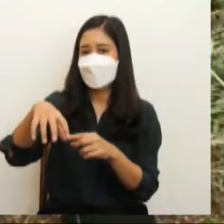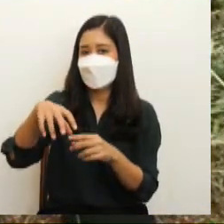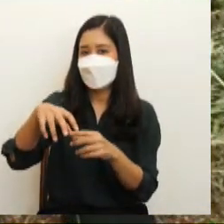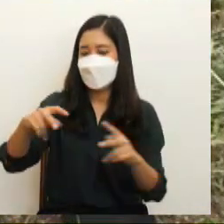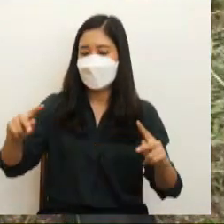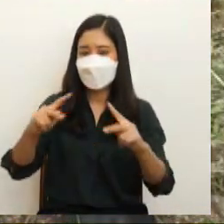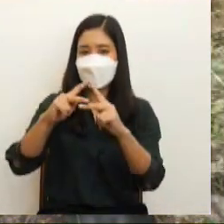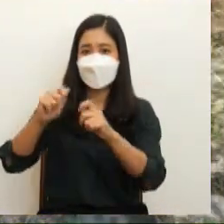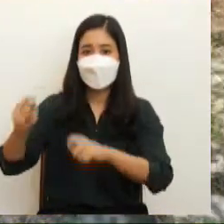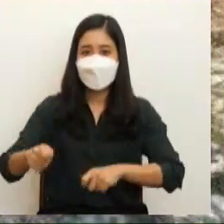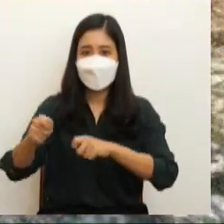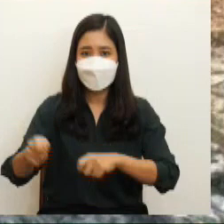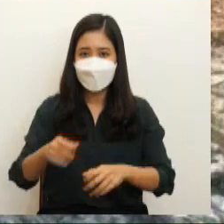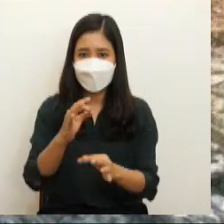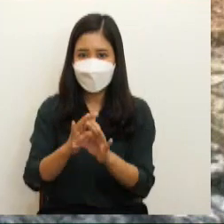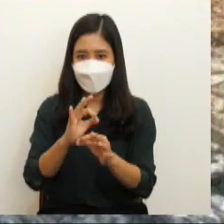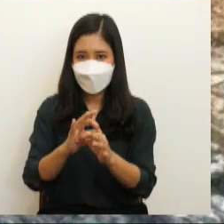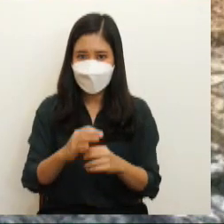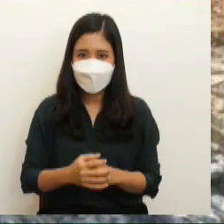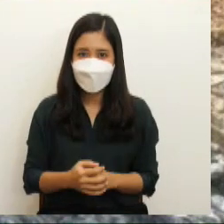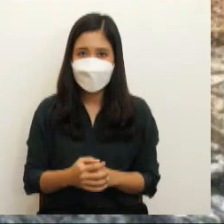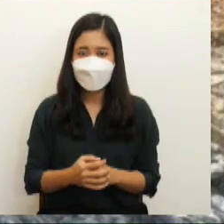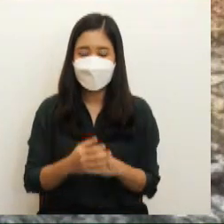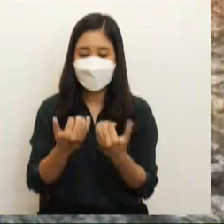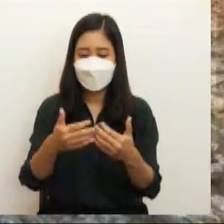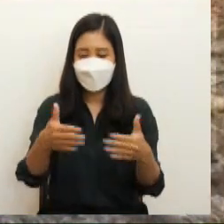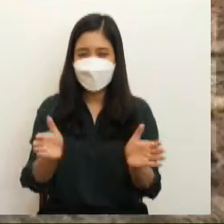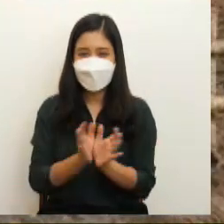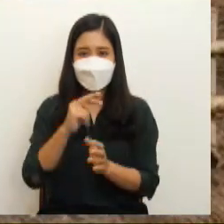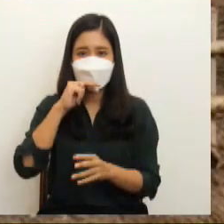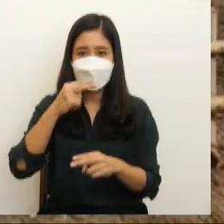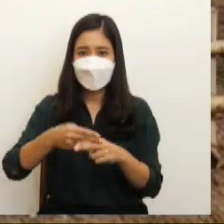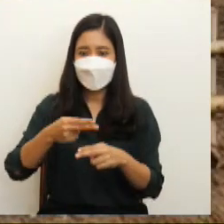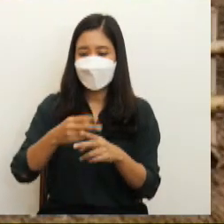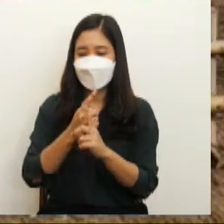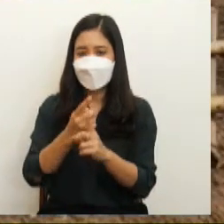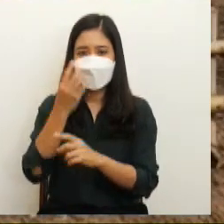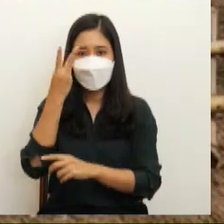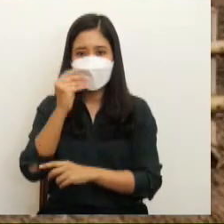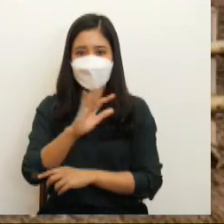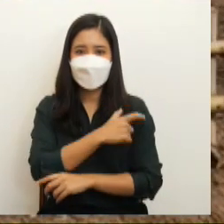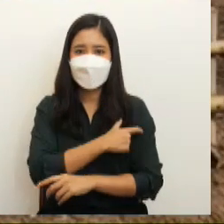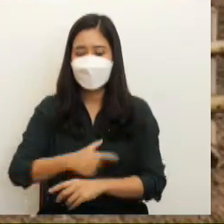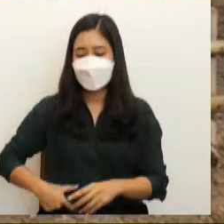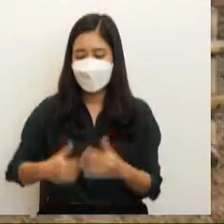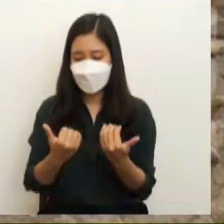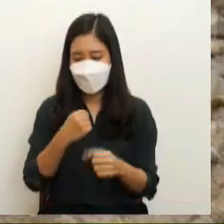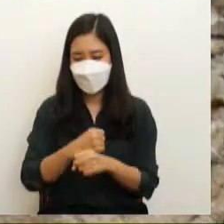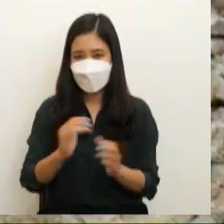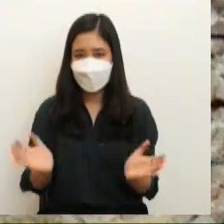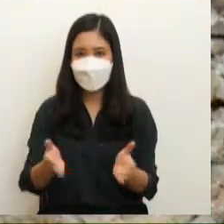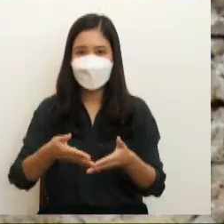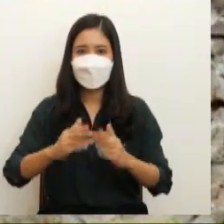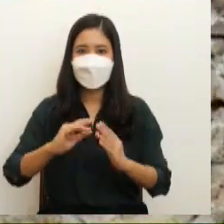หกรณ์โครงการอ่างเก็บน้ำห้วยลอยอันเนื่องมาจากพระราชดำริได้ดำเนินการก่อสร้างมาตั้ง